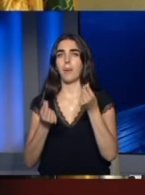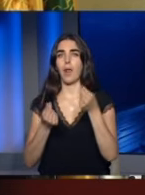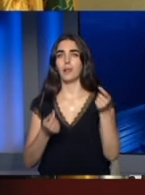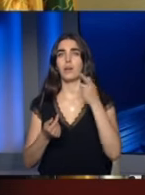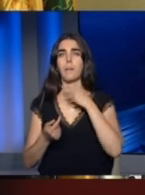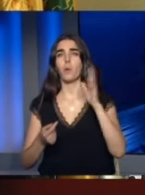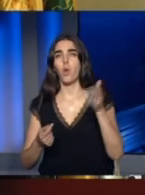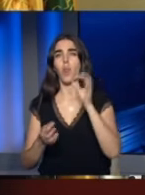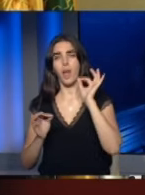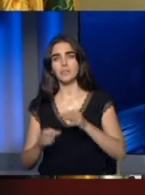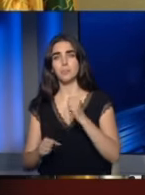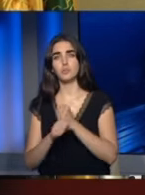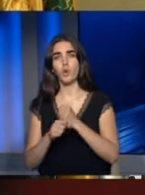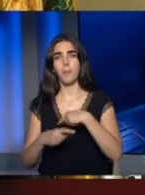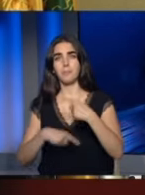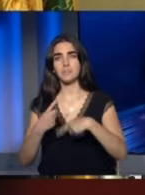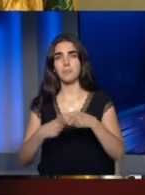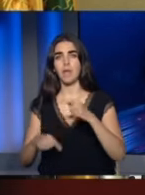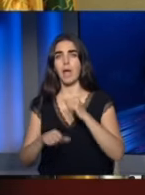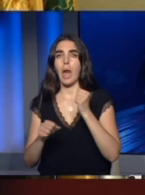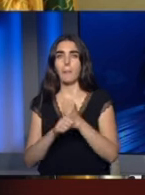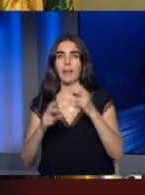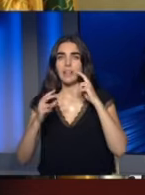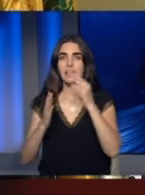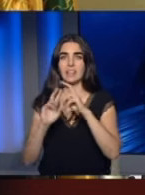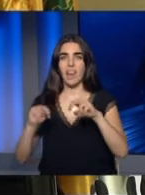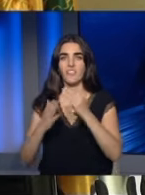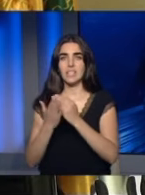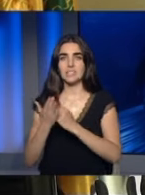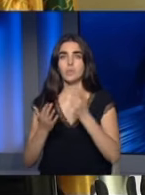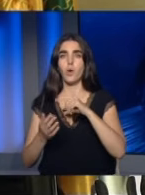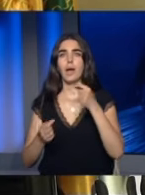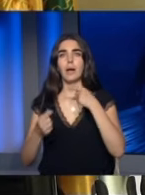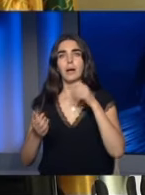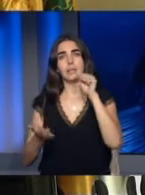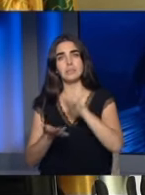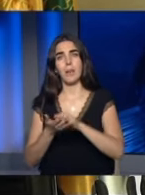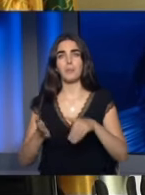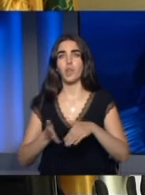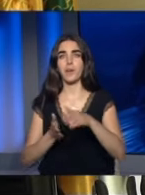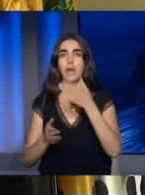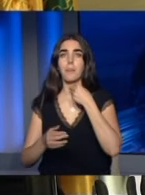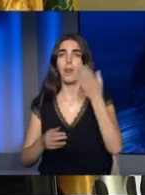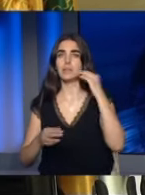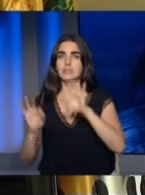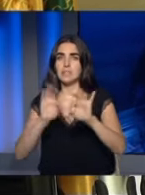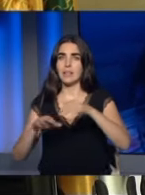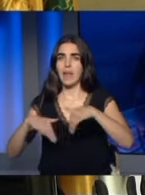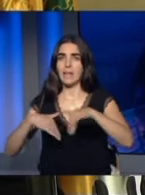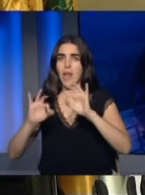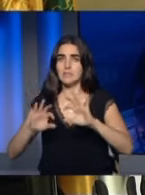الشراء العام مع ديوان المحاسبه مع وزاره الماليه حتى يكون في باسرع